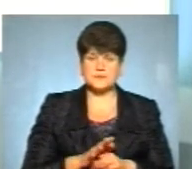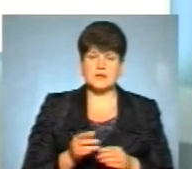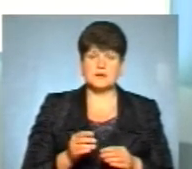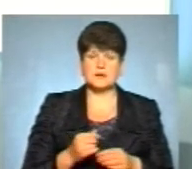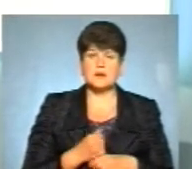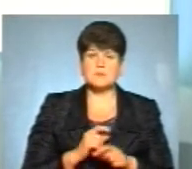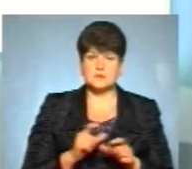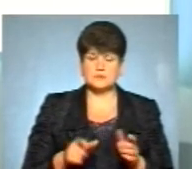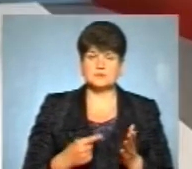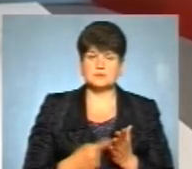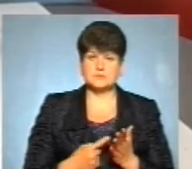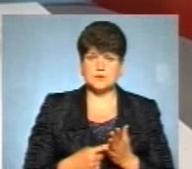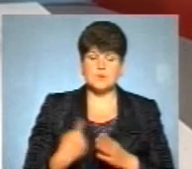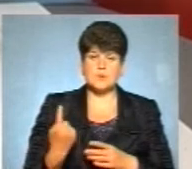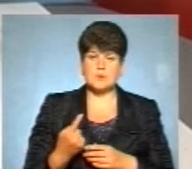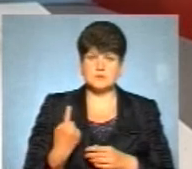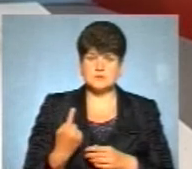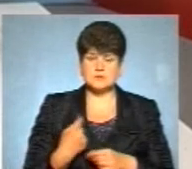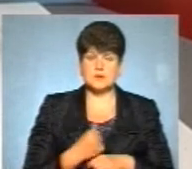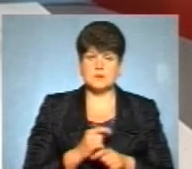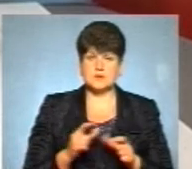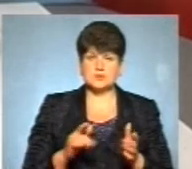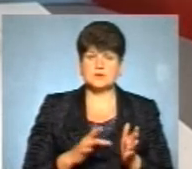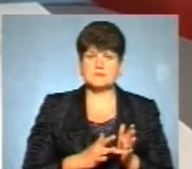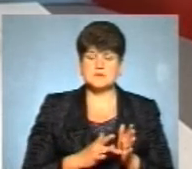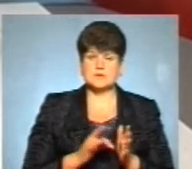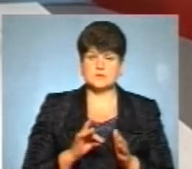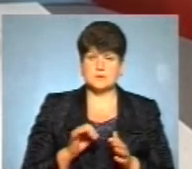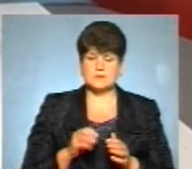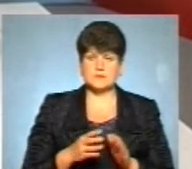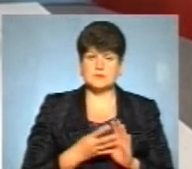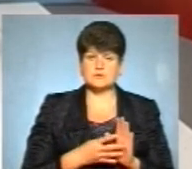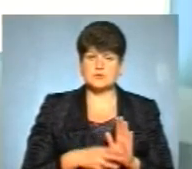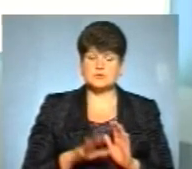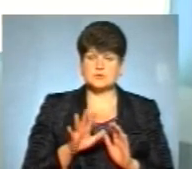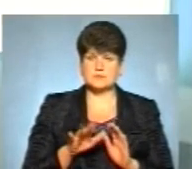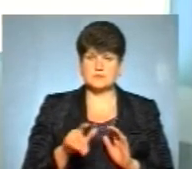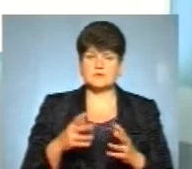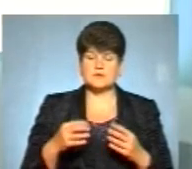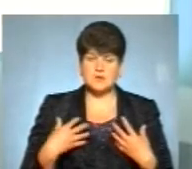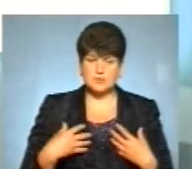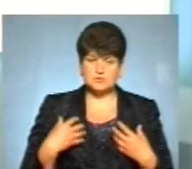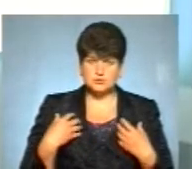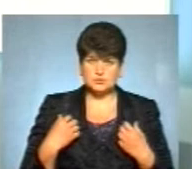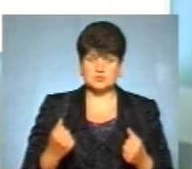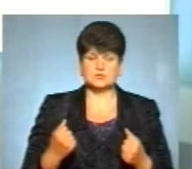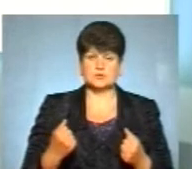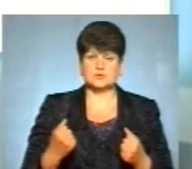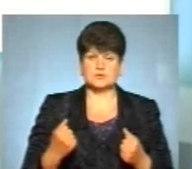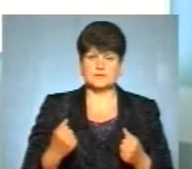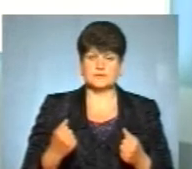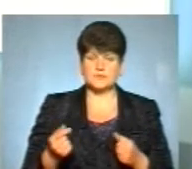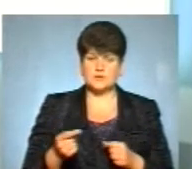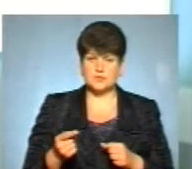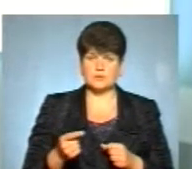лабораторно підтверджені обласним лабораторним центром. 95 пацієнтів вже одужало серед мешканців міста Тернополя